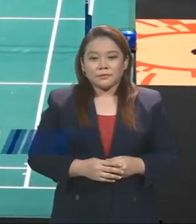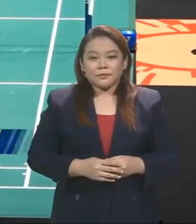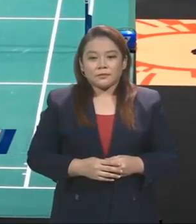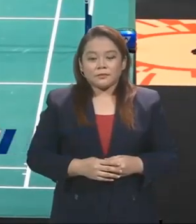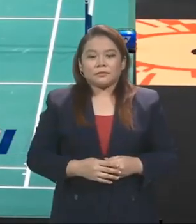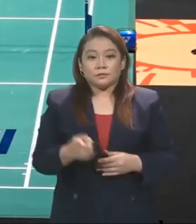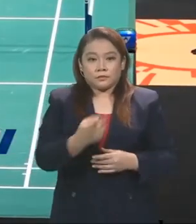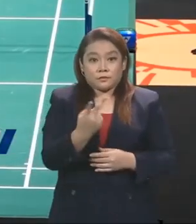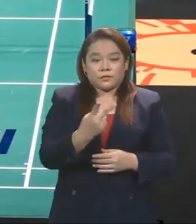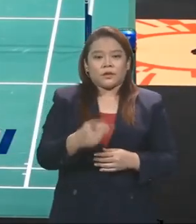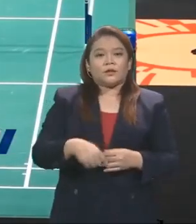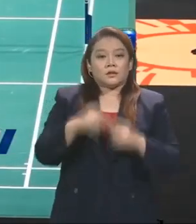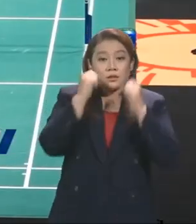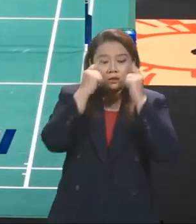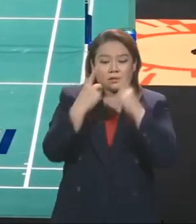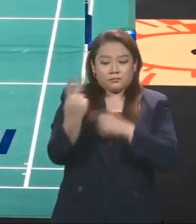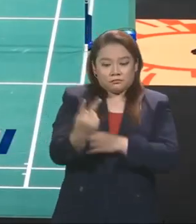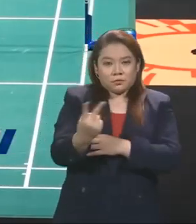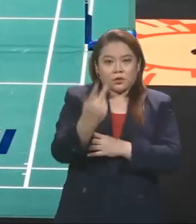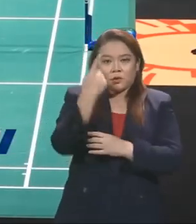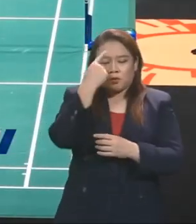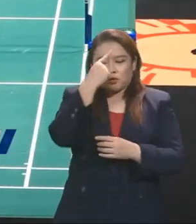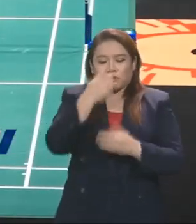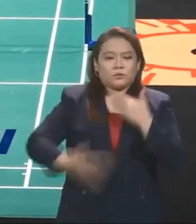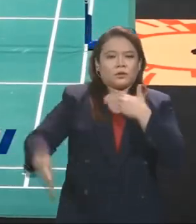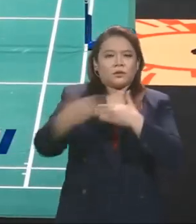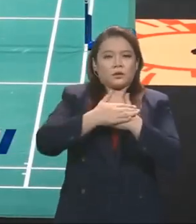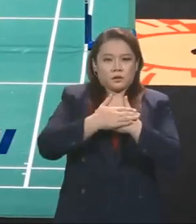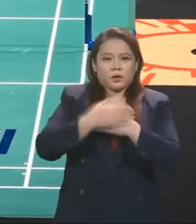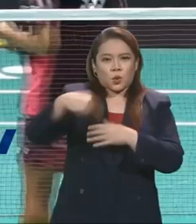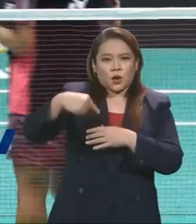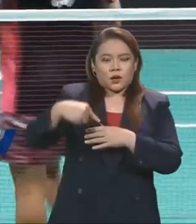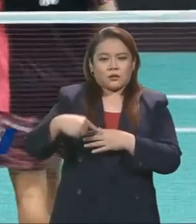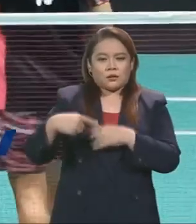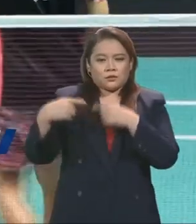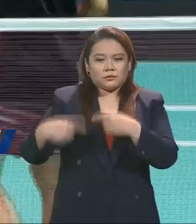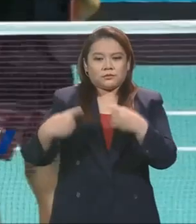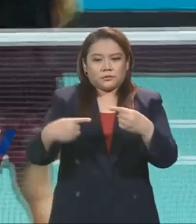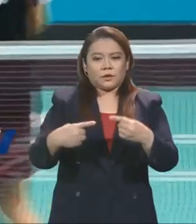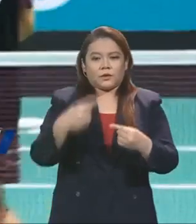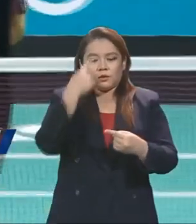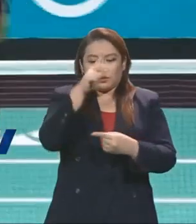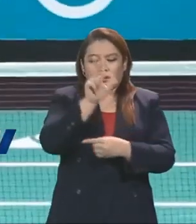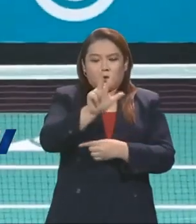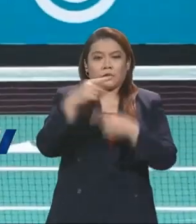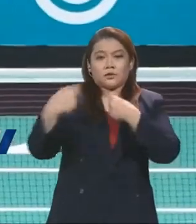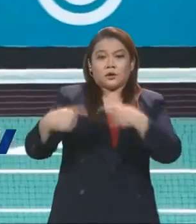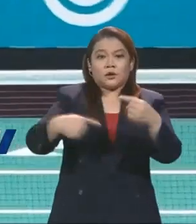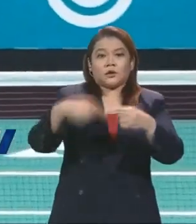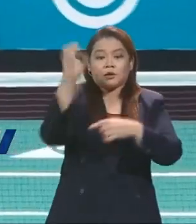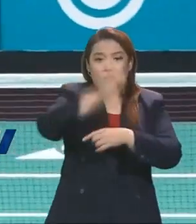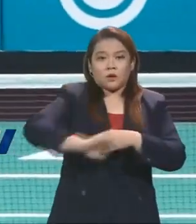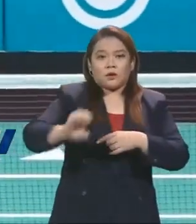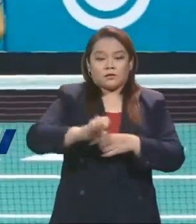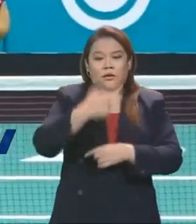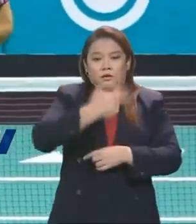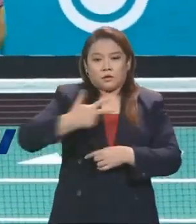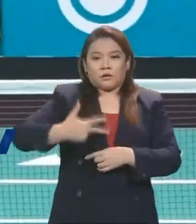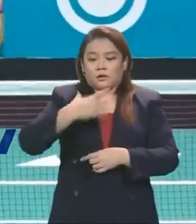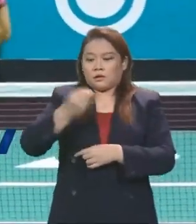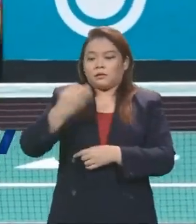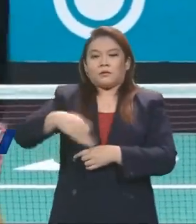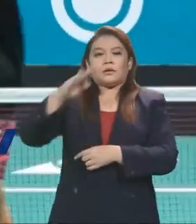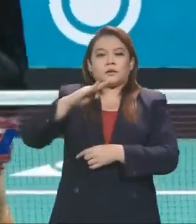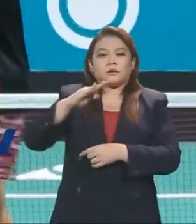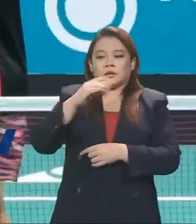Vincent sedar pasangan negara itu berusaha untuk mengembalikan momentum permainan mereka menjelang tiga kejohanan di Eropah, terbuka Denmark, terbuka Perancis dan